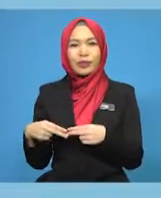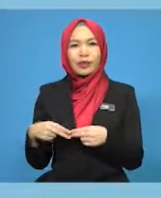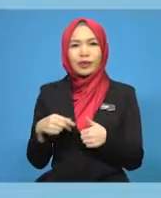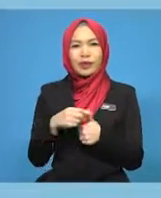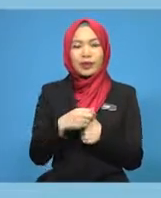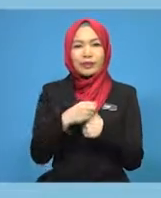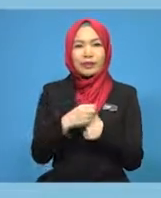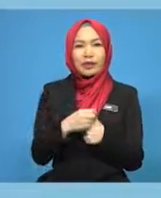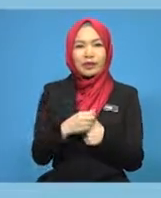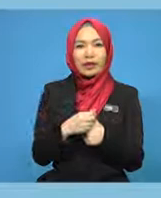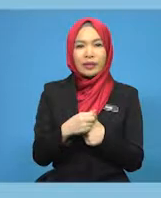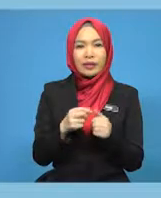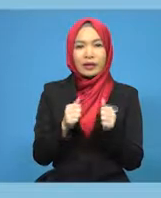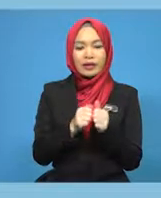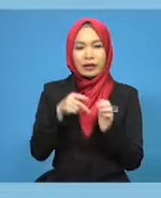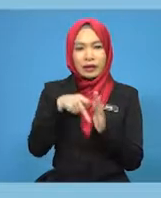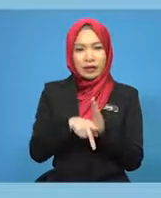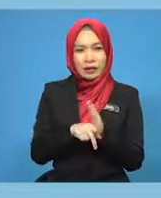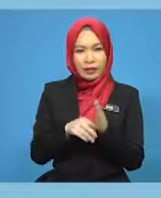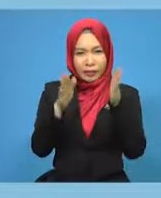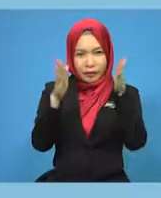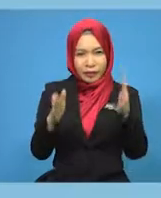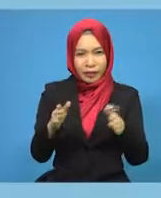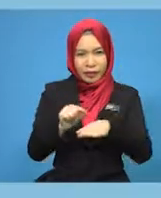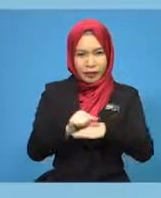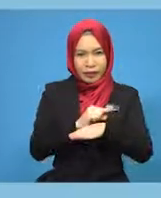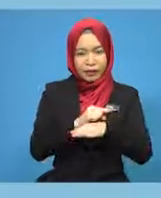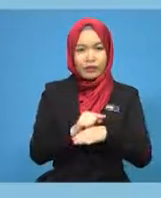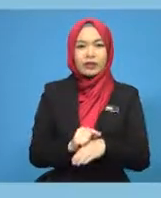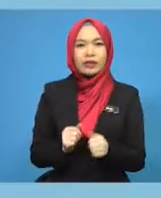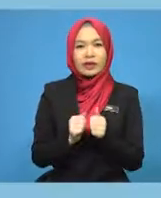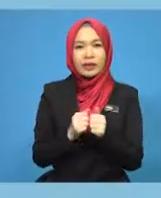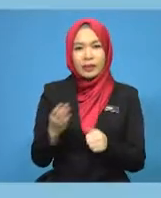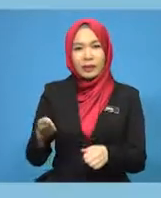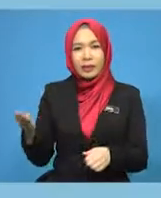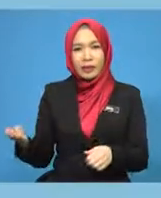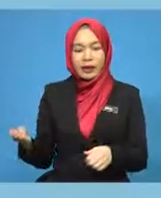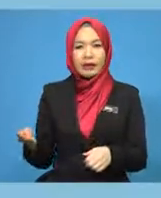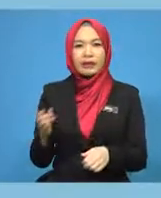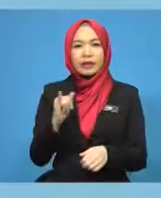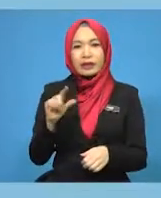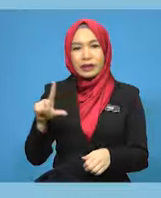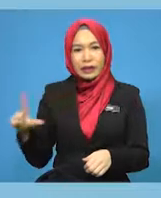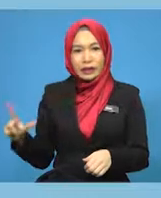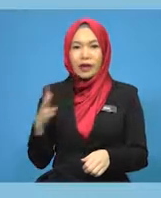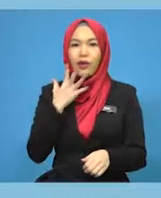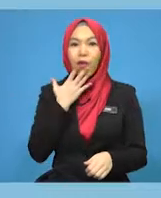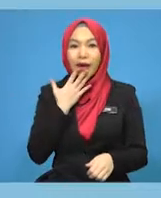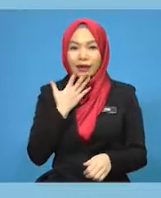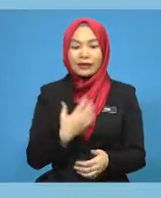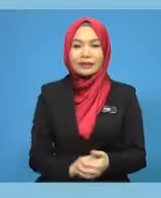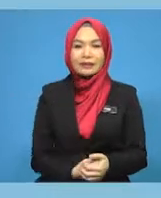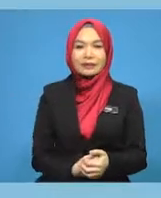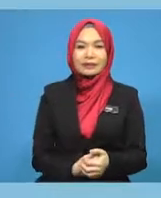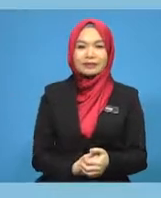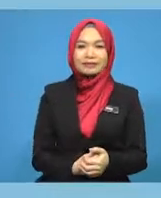dan produk sewaktu dalam proses pembelian ataupun penilaian sesuatu barangan adalah dari aspek warna,